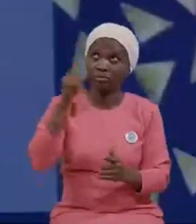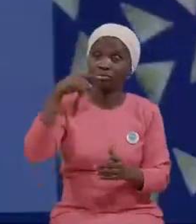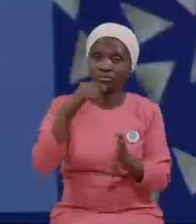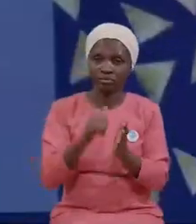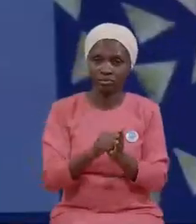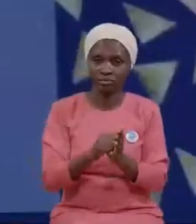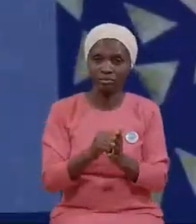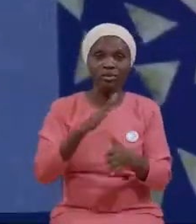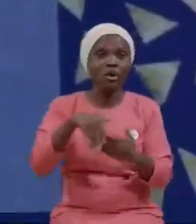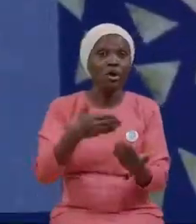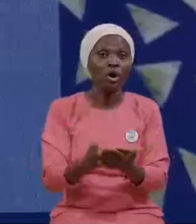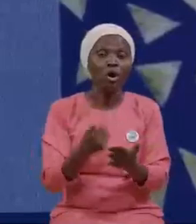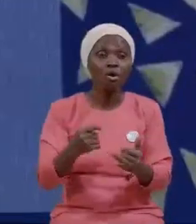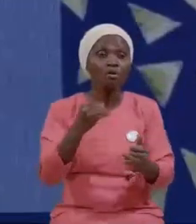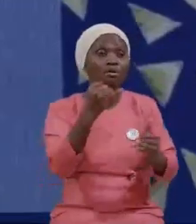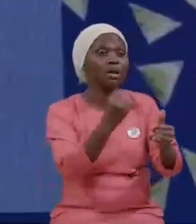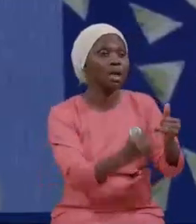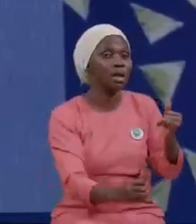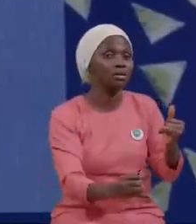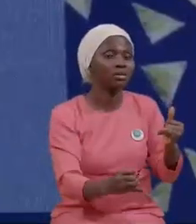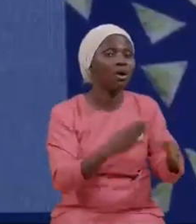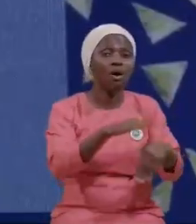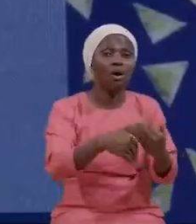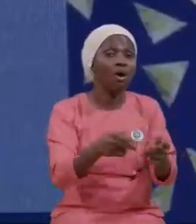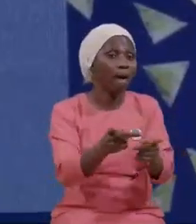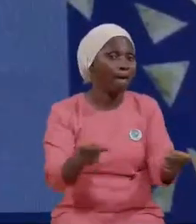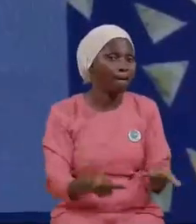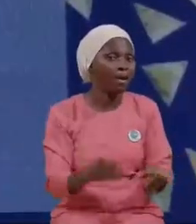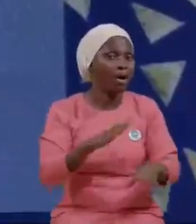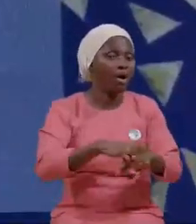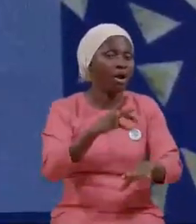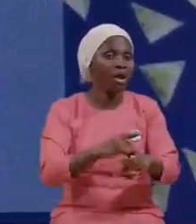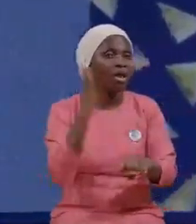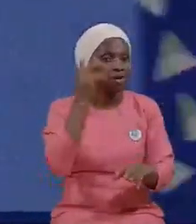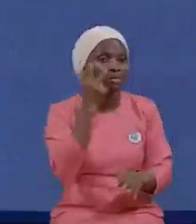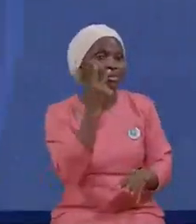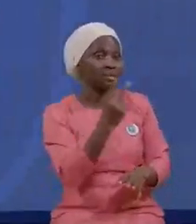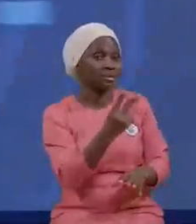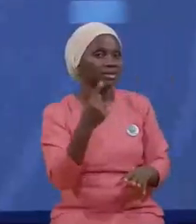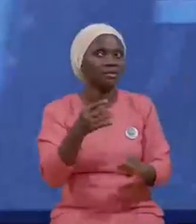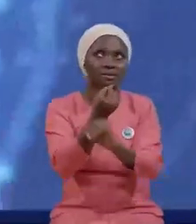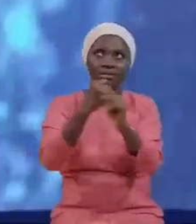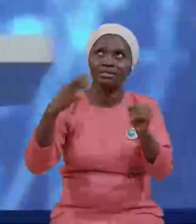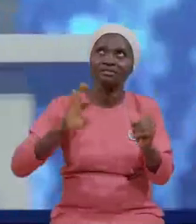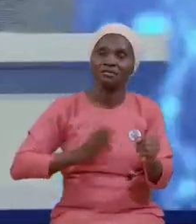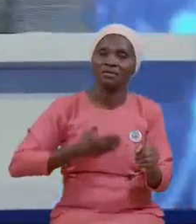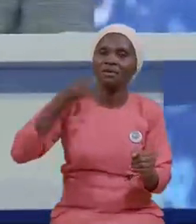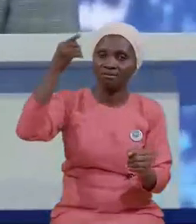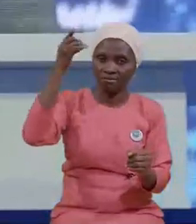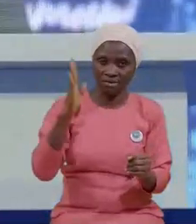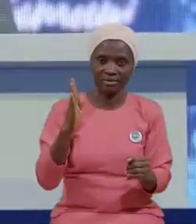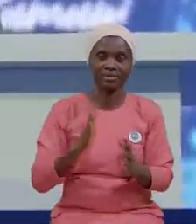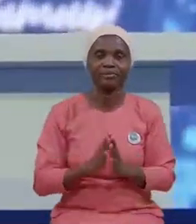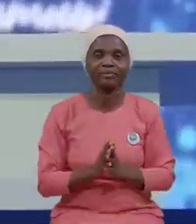Et il dit que tous ceux qui sont aux extrémités de la terre verront le salut de notre Dieu.